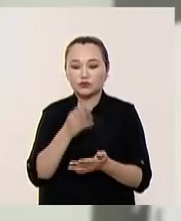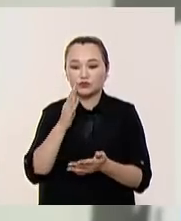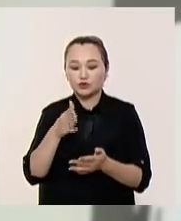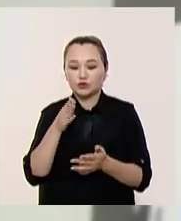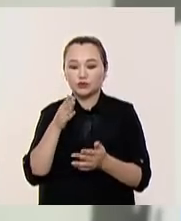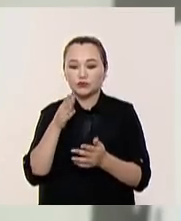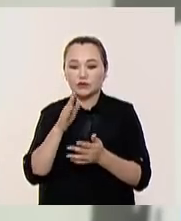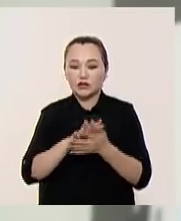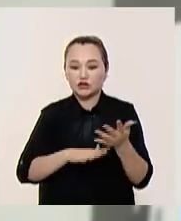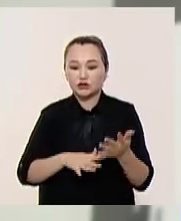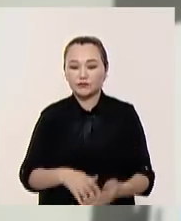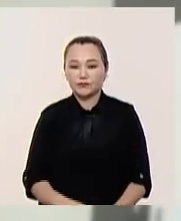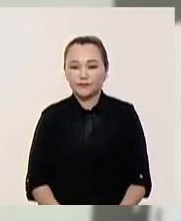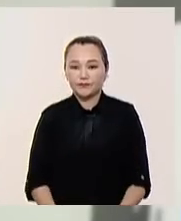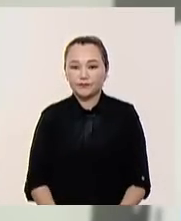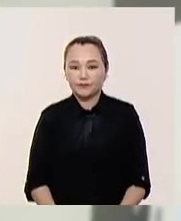существенно.